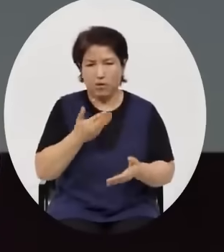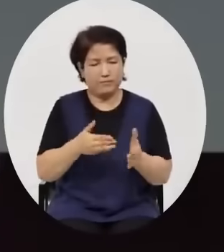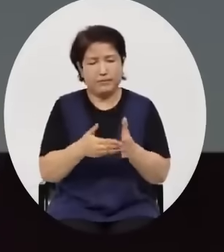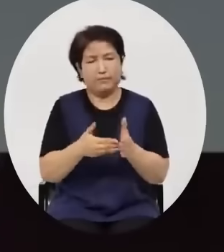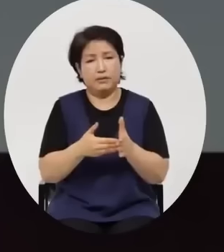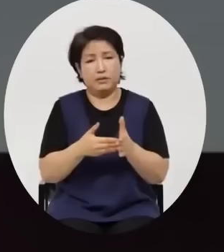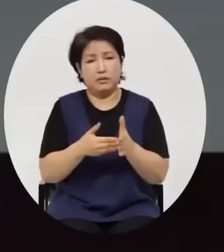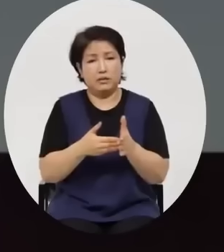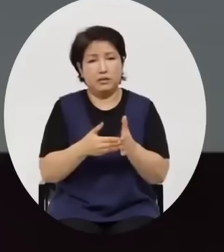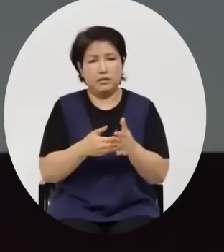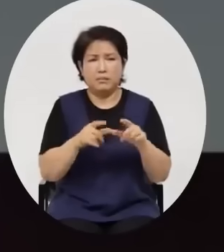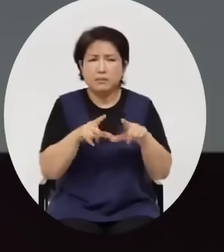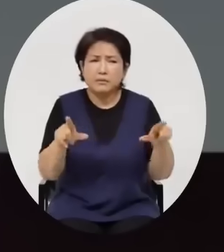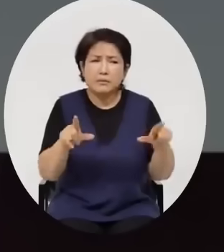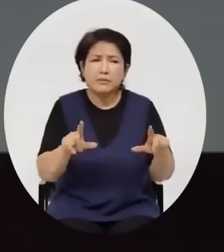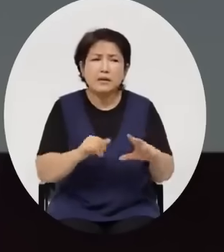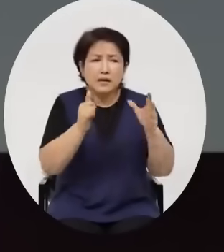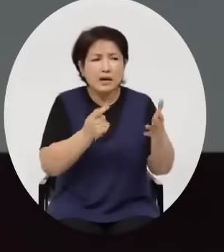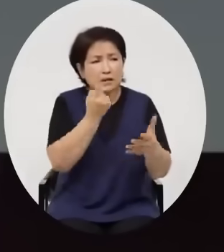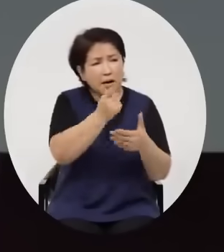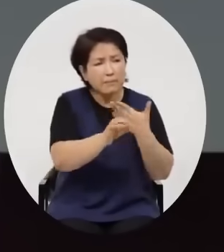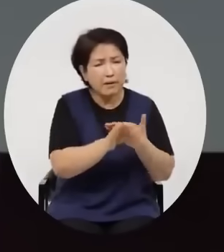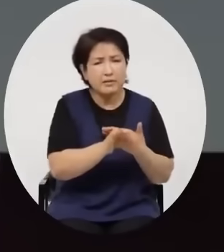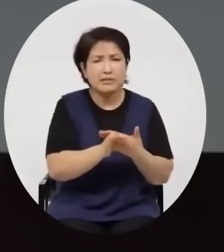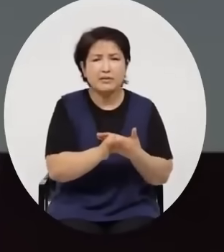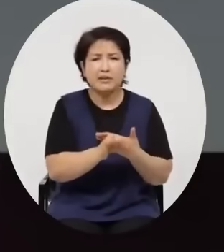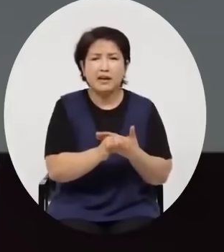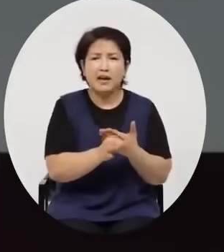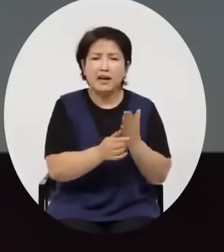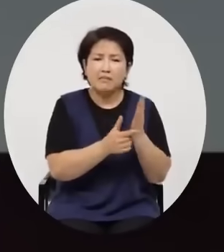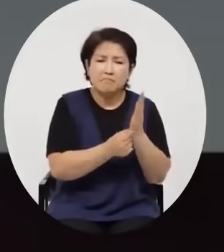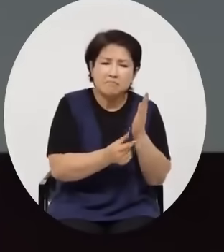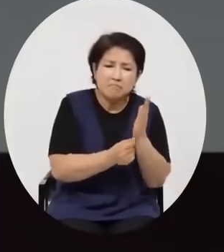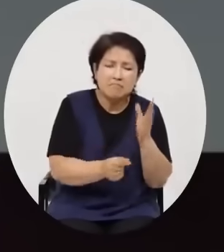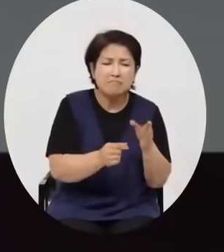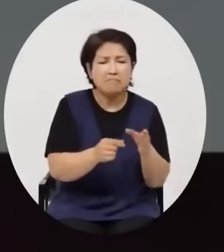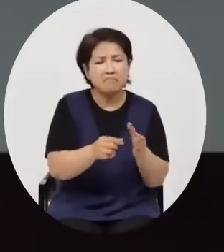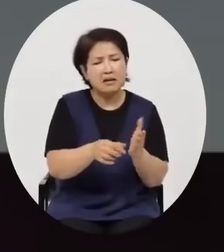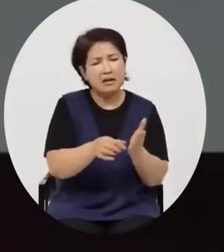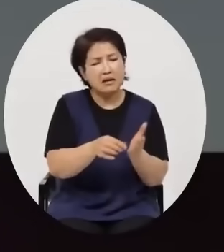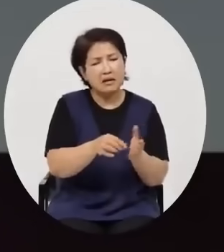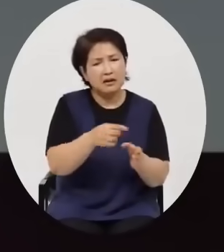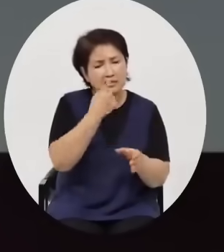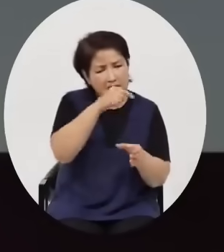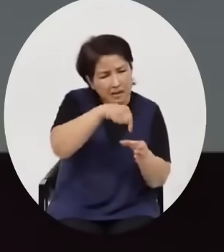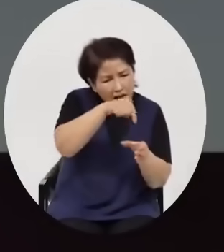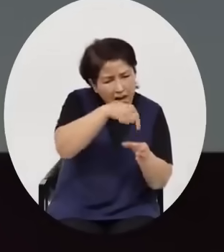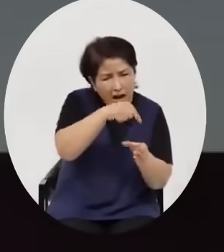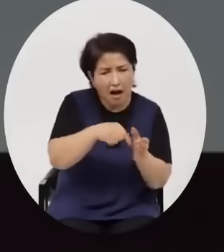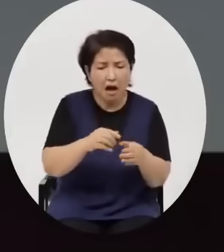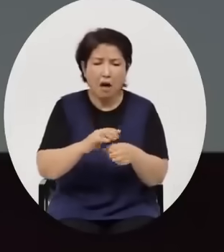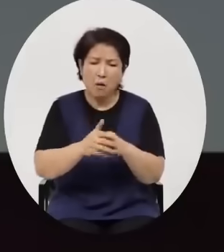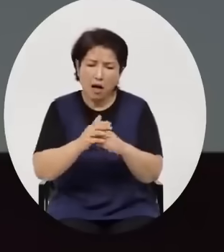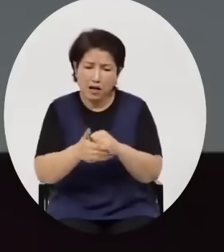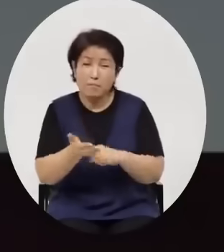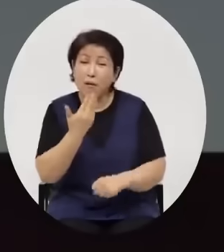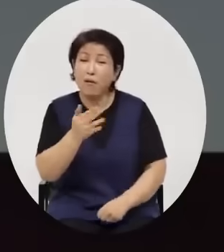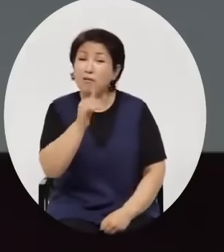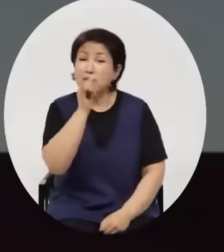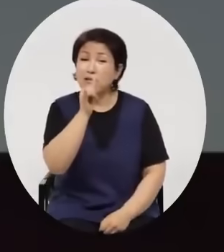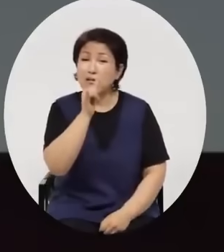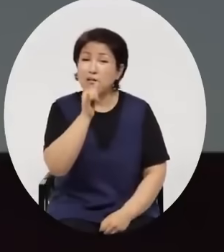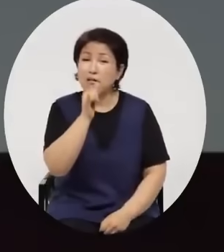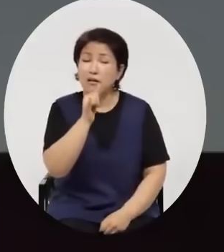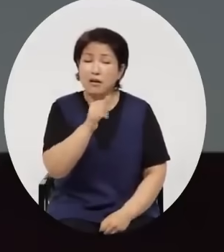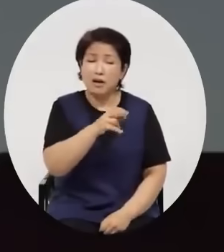이 세 속에 살다 보면 차를 마시든 과일을 먹든 중간중간에 자꾸 먹게 돼요, 안 먹게 돼요? 먹게 된단 말이에요. 때